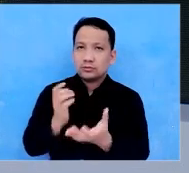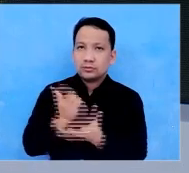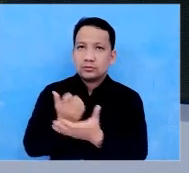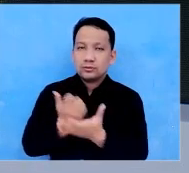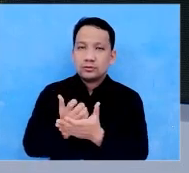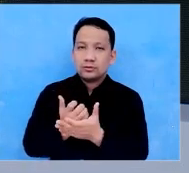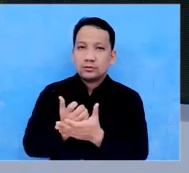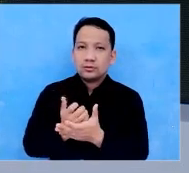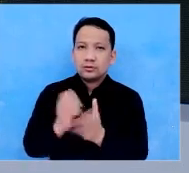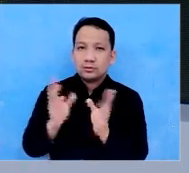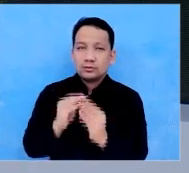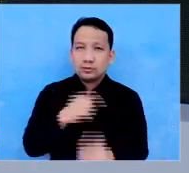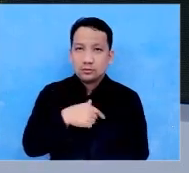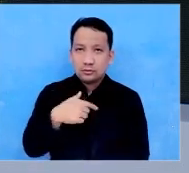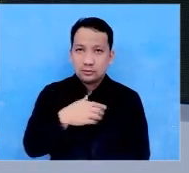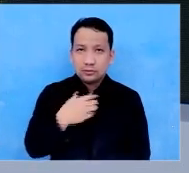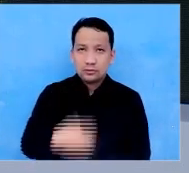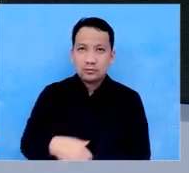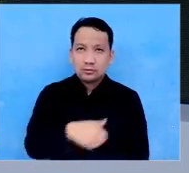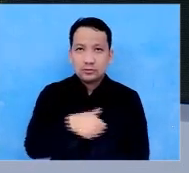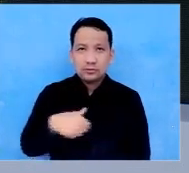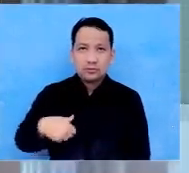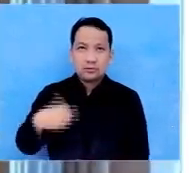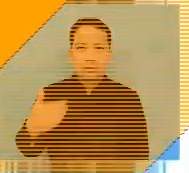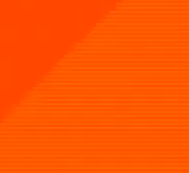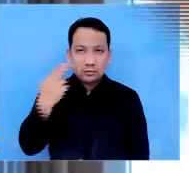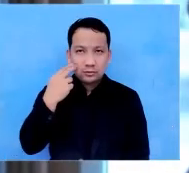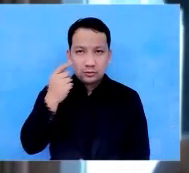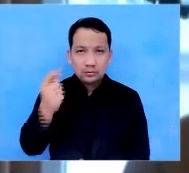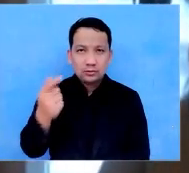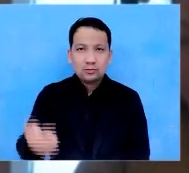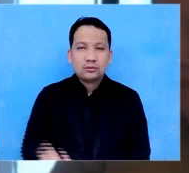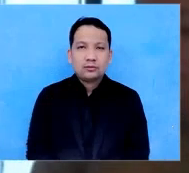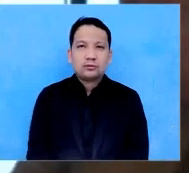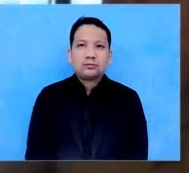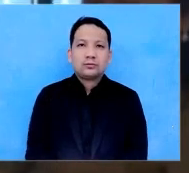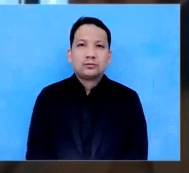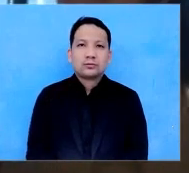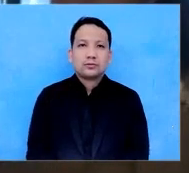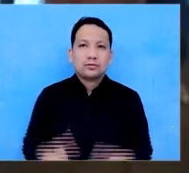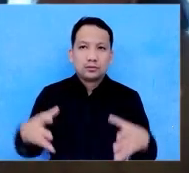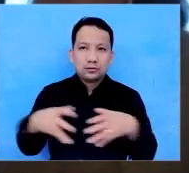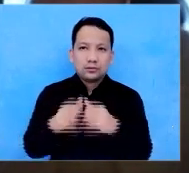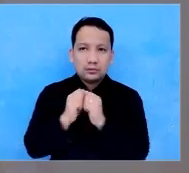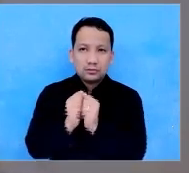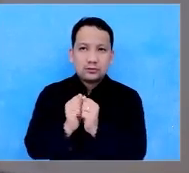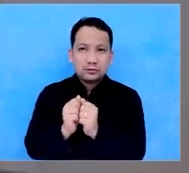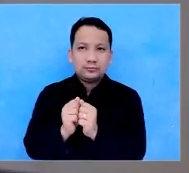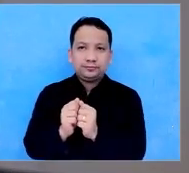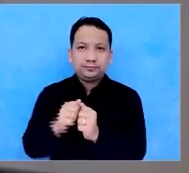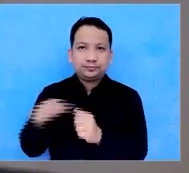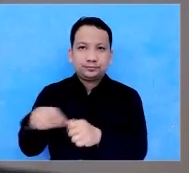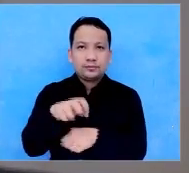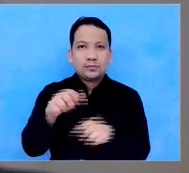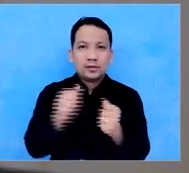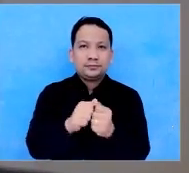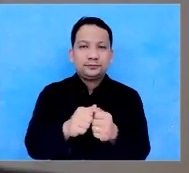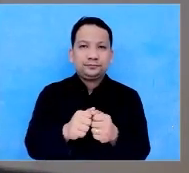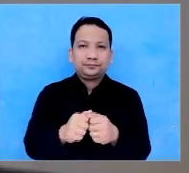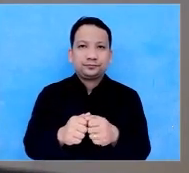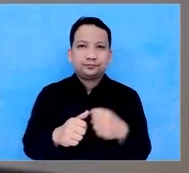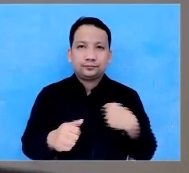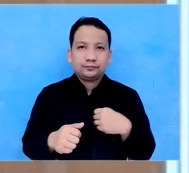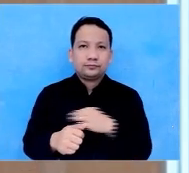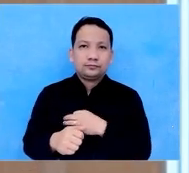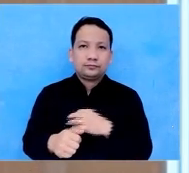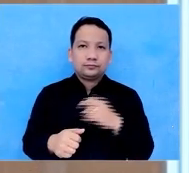Nasa frontline ng balitang yan, si Hannibal Talete. Kasabay ng pagbiyahe ni Pangulong Bongbong Marcos at kanyang delegasyon sa